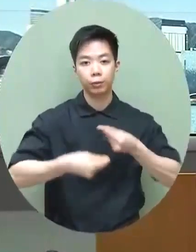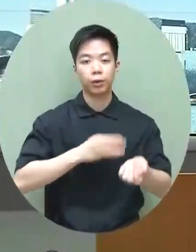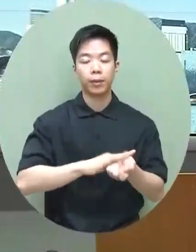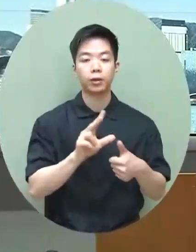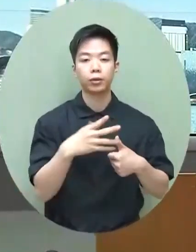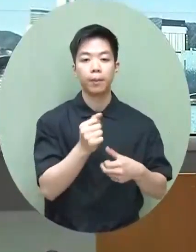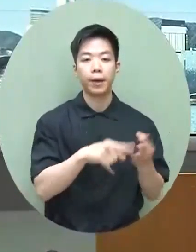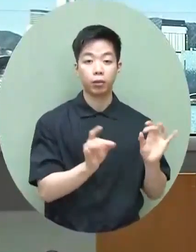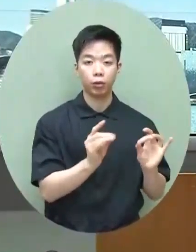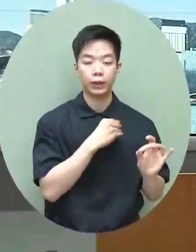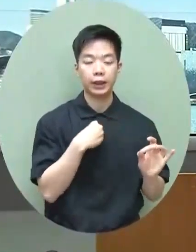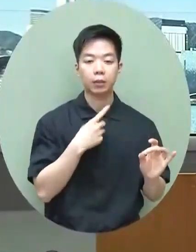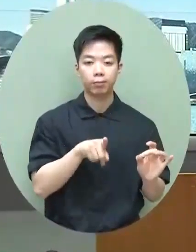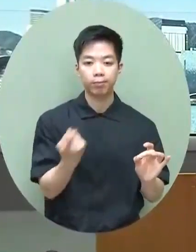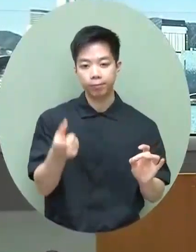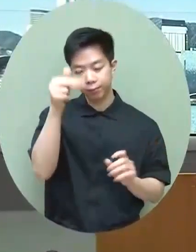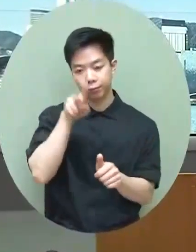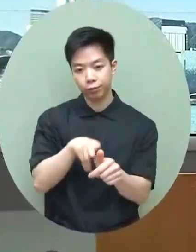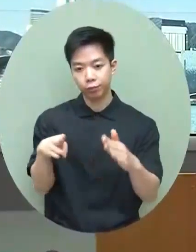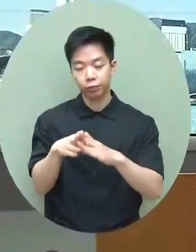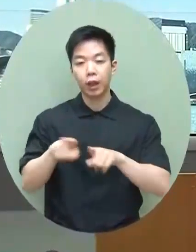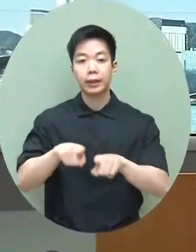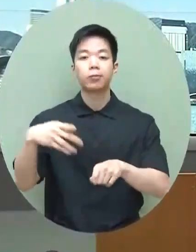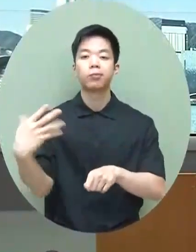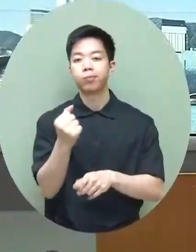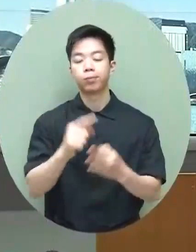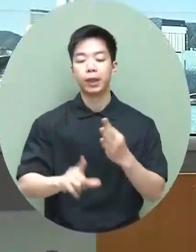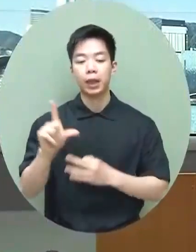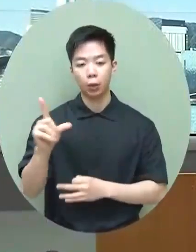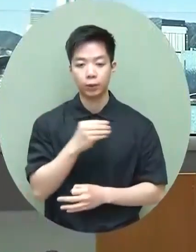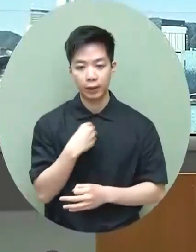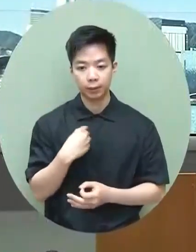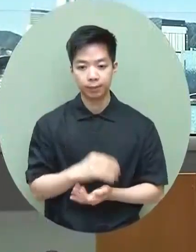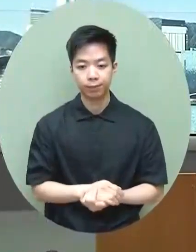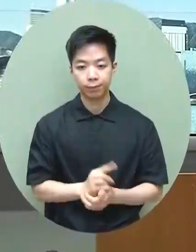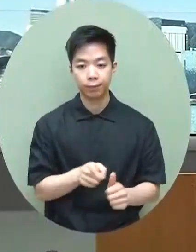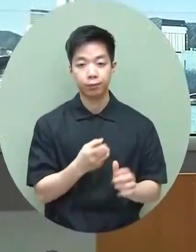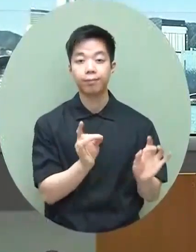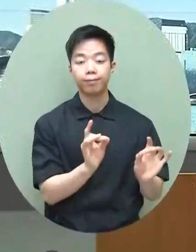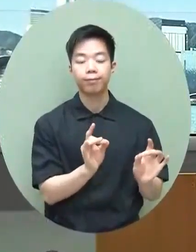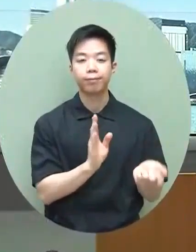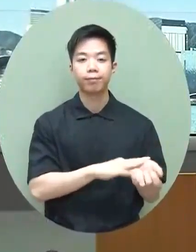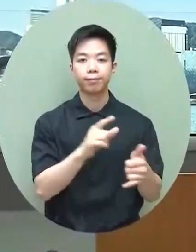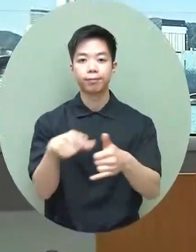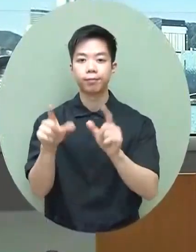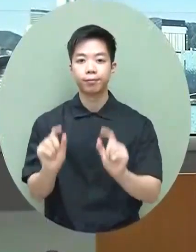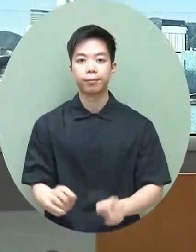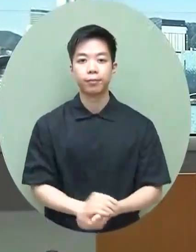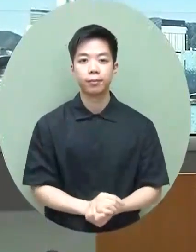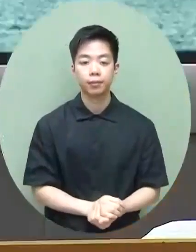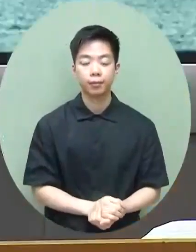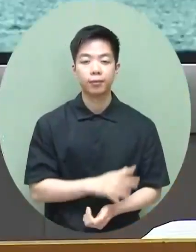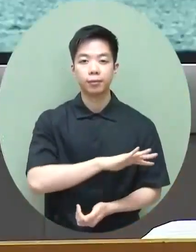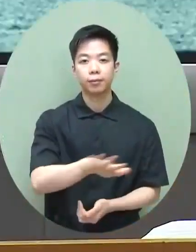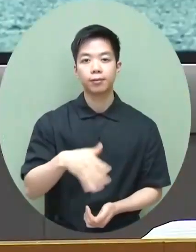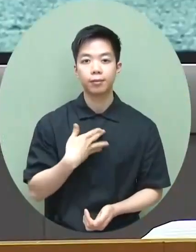管局總行政經理劉家憲醫生。首先請張醫生幫我哋匯報一下啲個案嘅情況。 係，大家好。就我哋昨